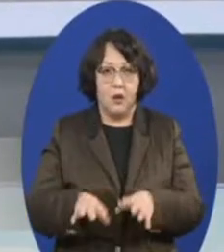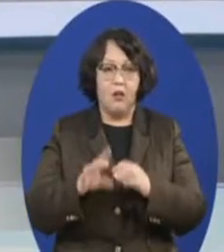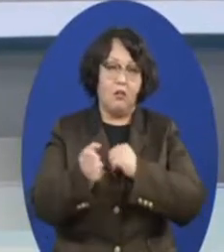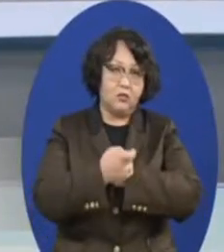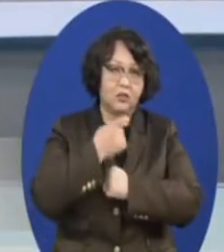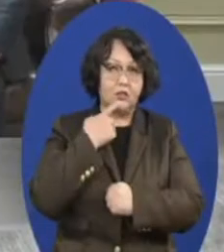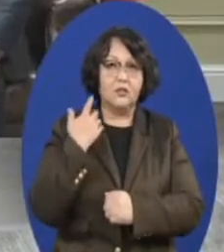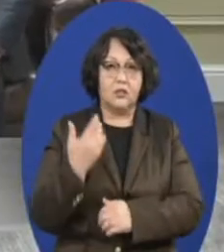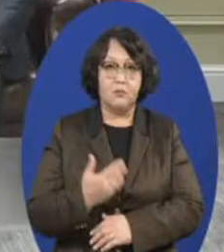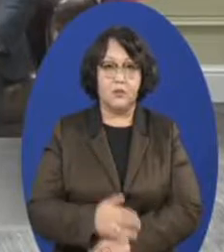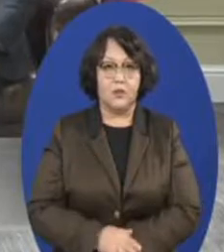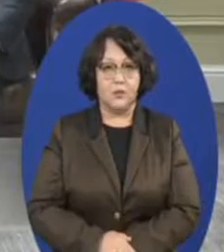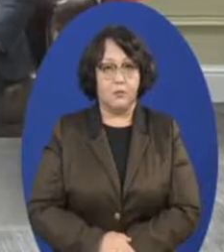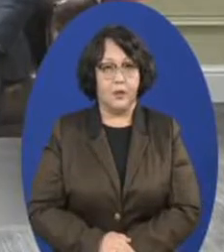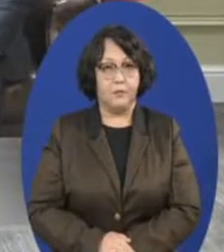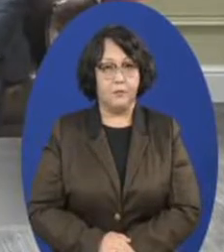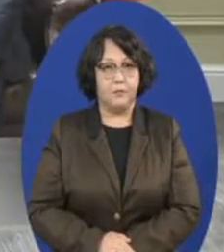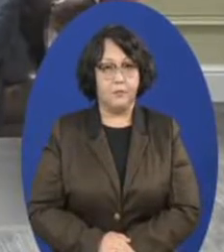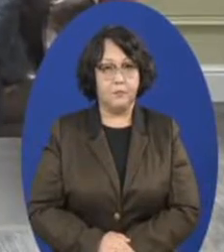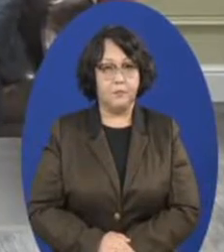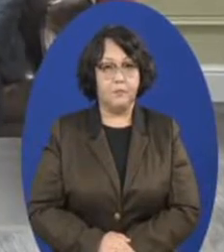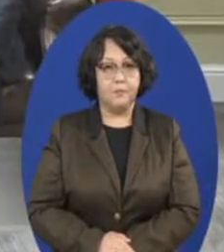онцлон тэмдэглэжээ.